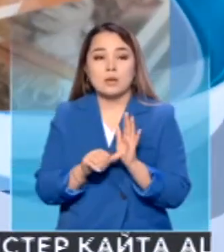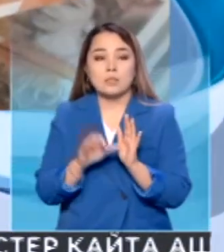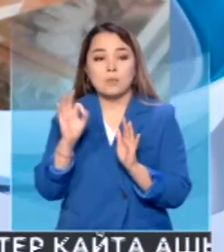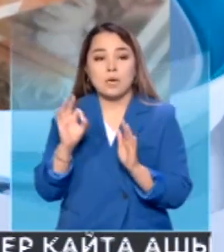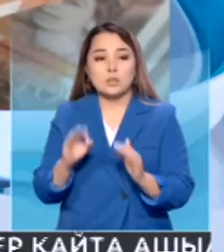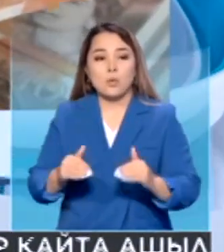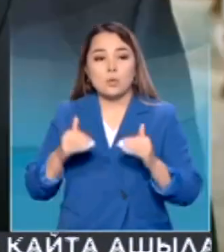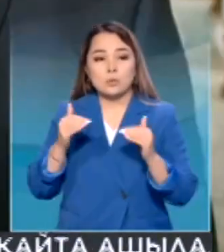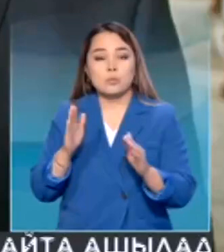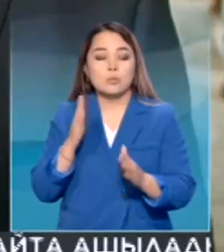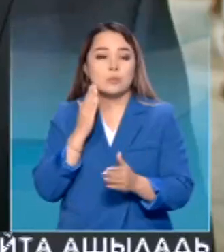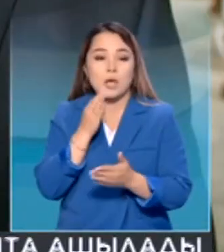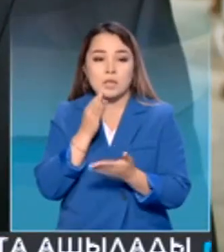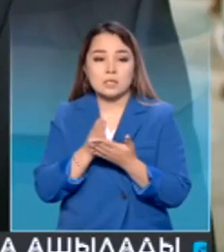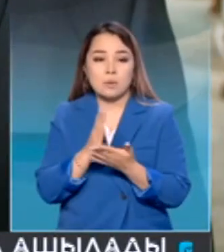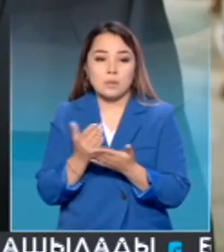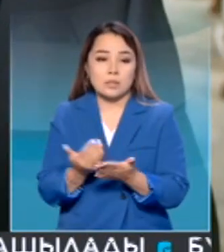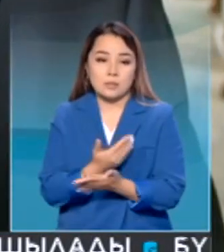деген болжам бар.